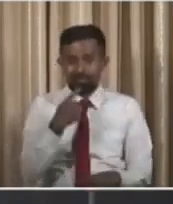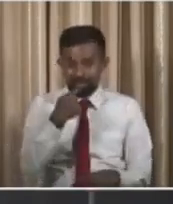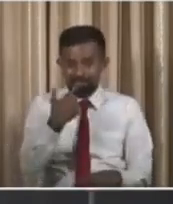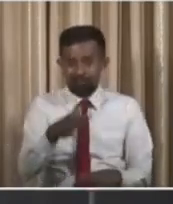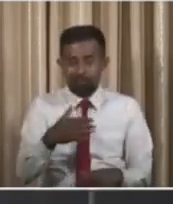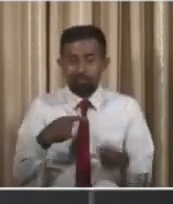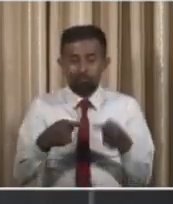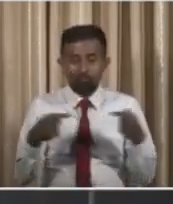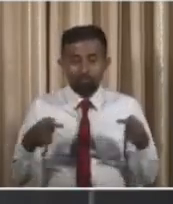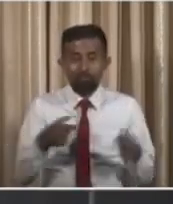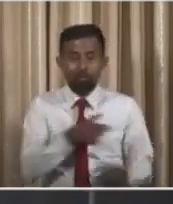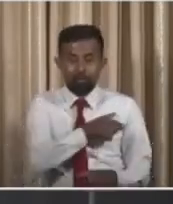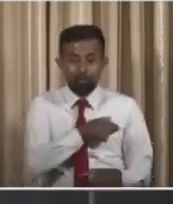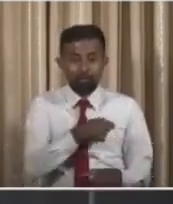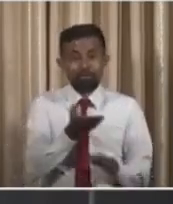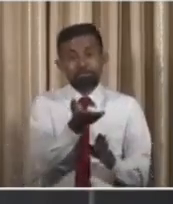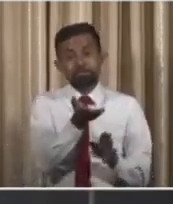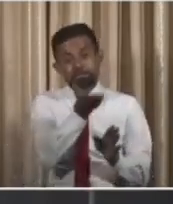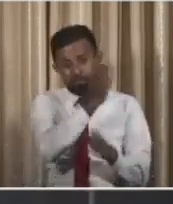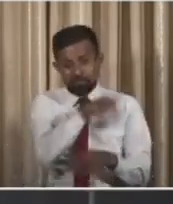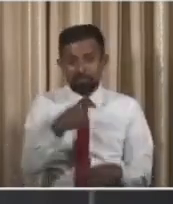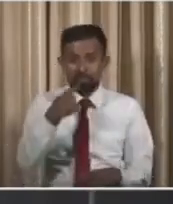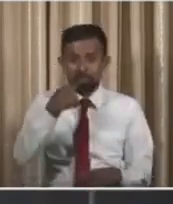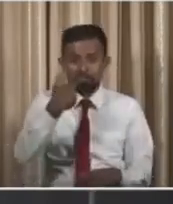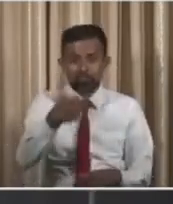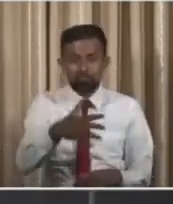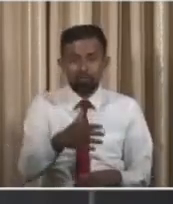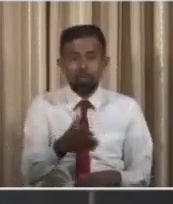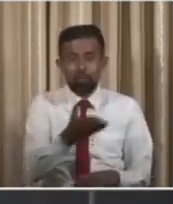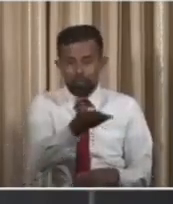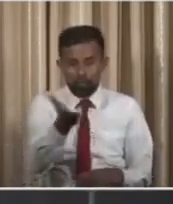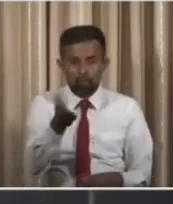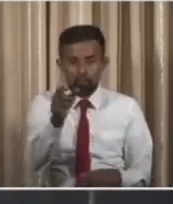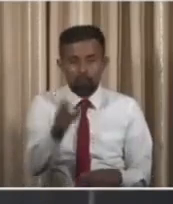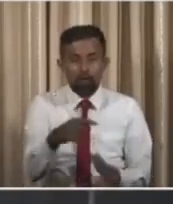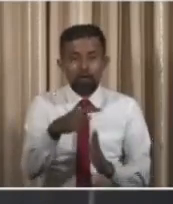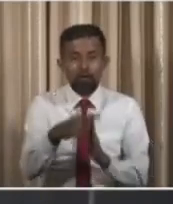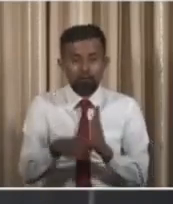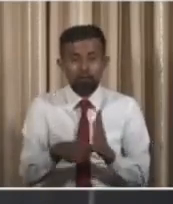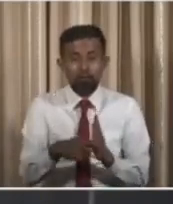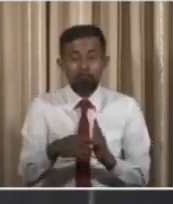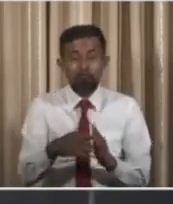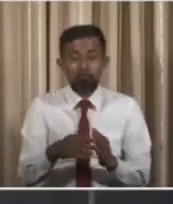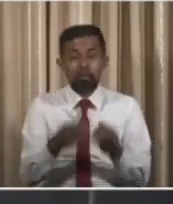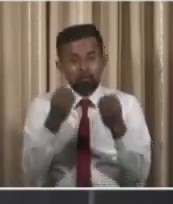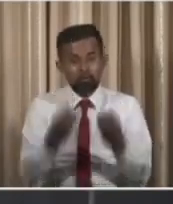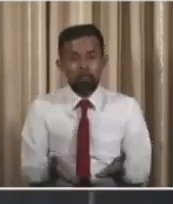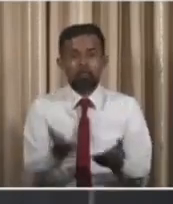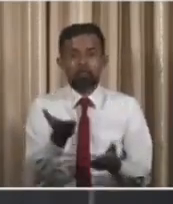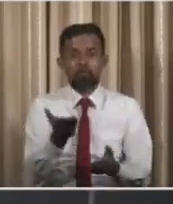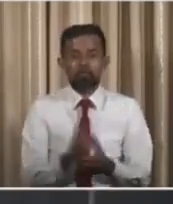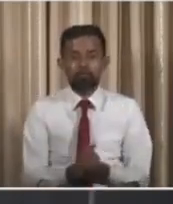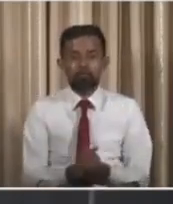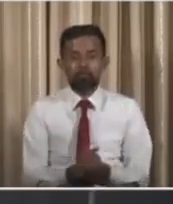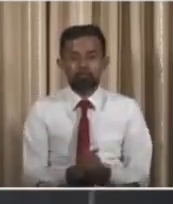අපේ විපක්ෂ නායකතුමත් කලින් ඉඳන්ම කිව්වා ඔබතුමාලා තමයි මේක බංකොලොත් කරේ.